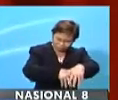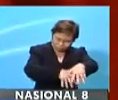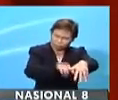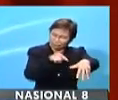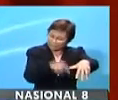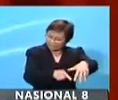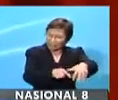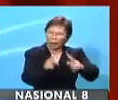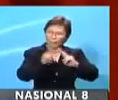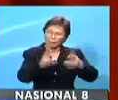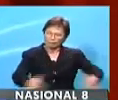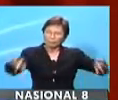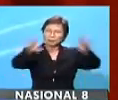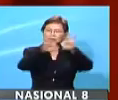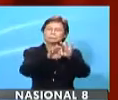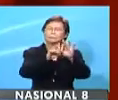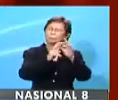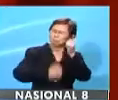amatlah penting